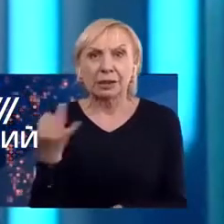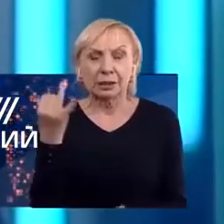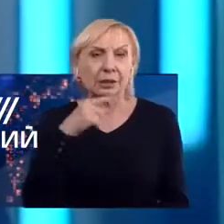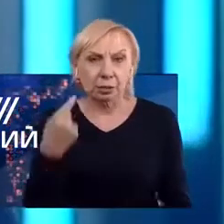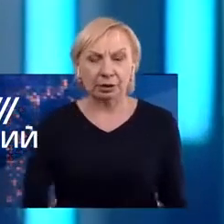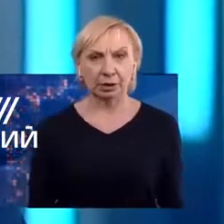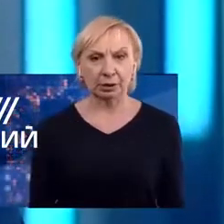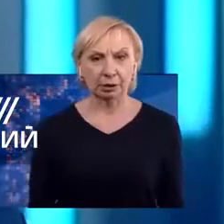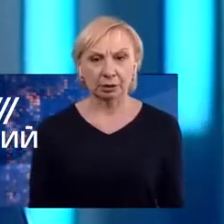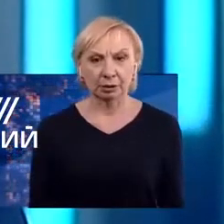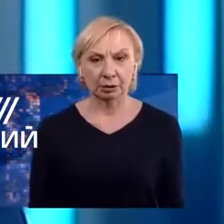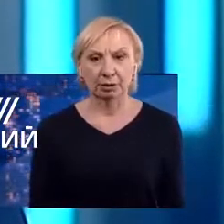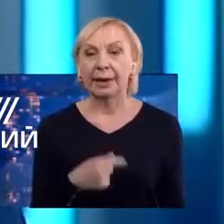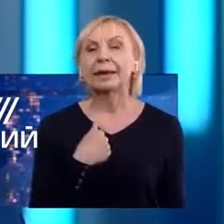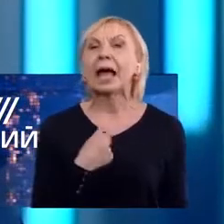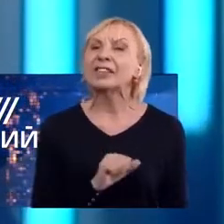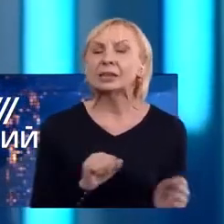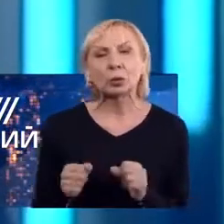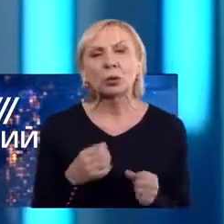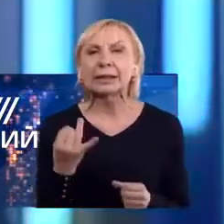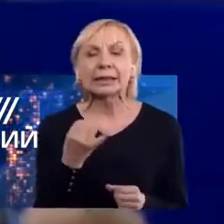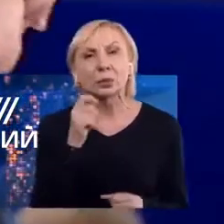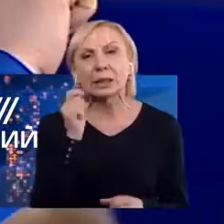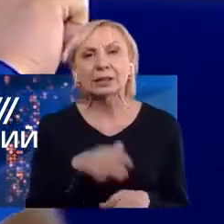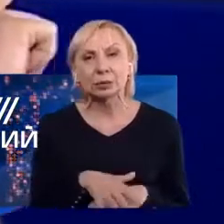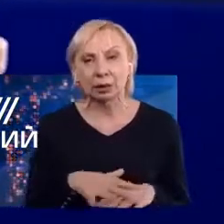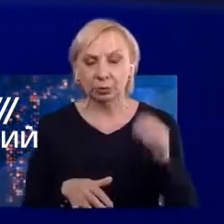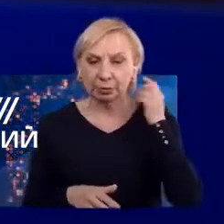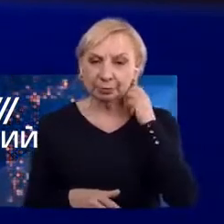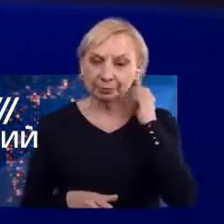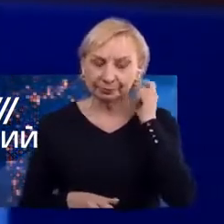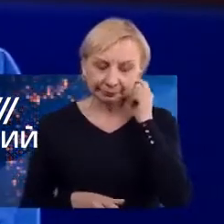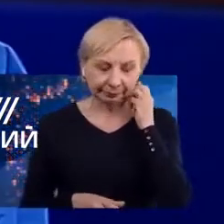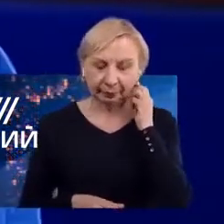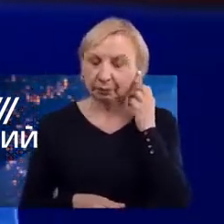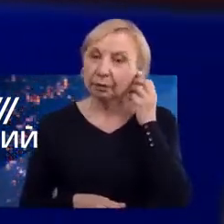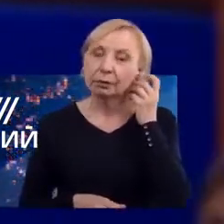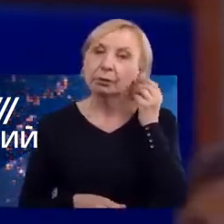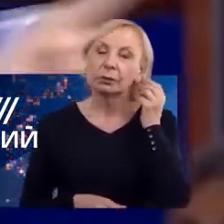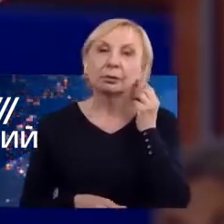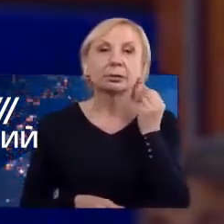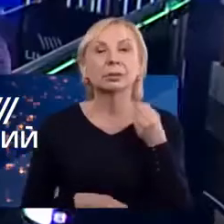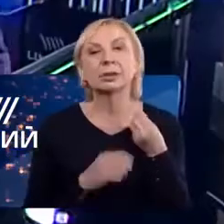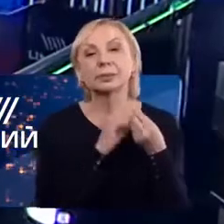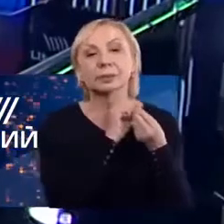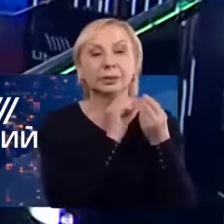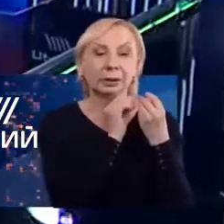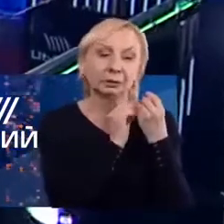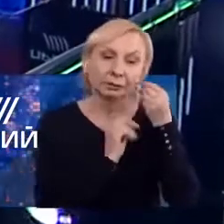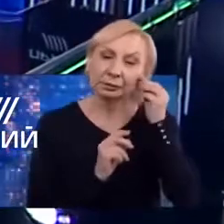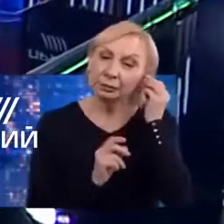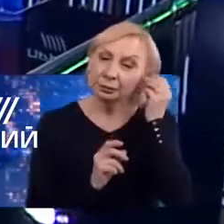Росії, наприклад. Відповідно, ця політична сила навіть не то, що в Верховну Раду би не прийшла, вона би в сільську раду не